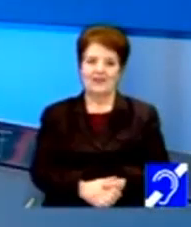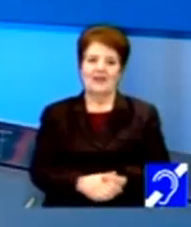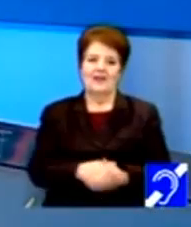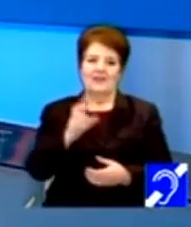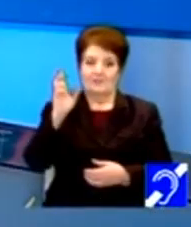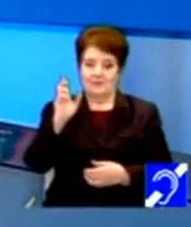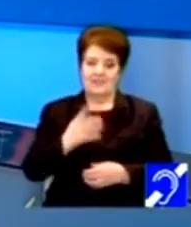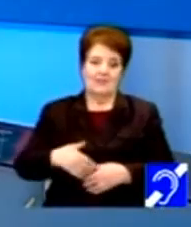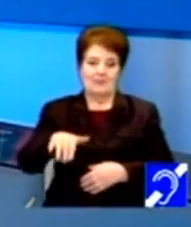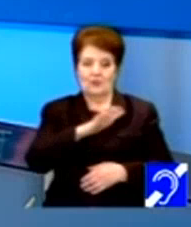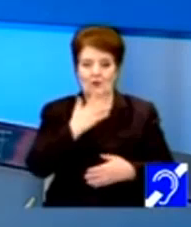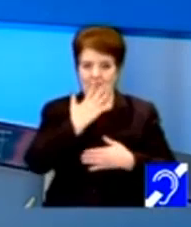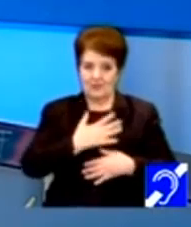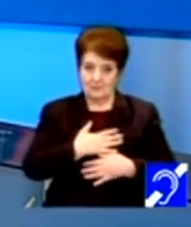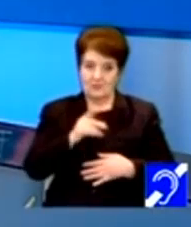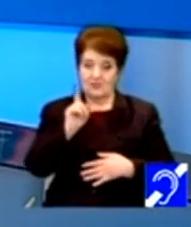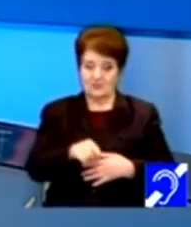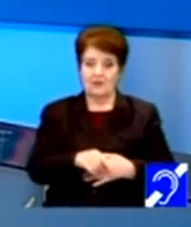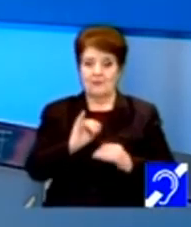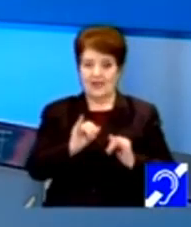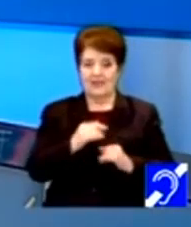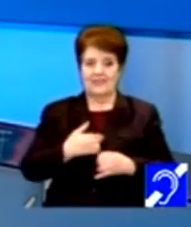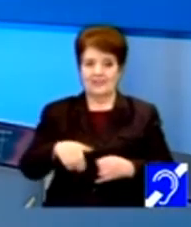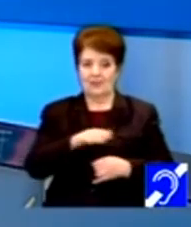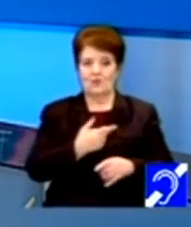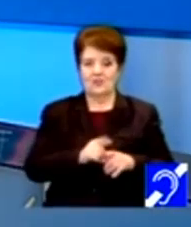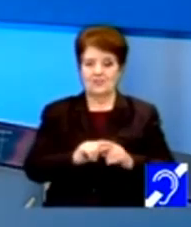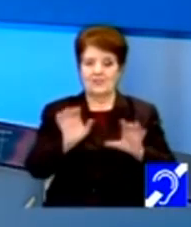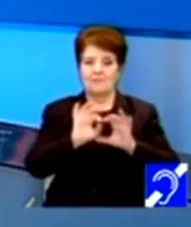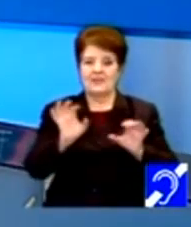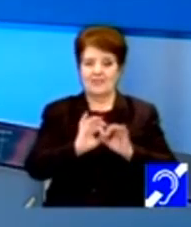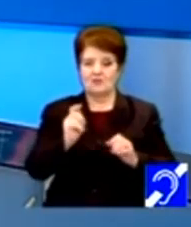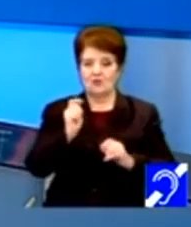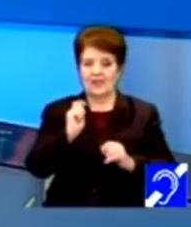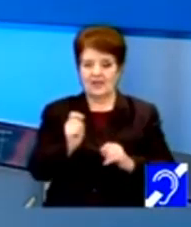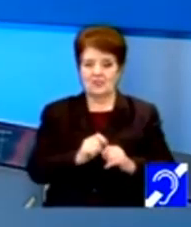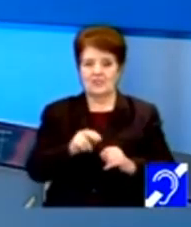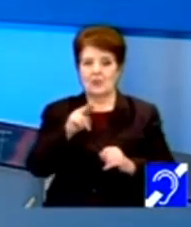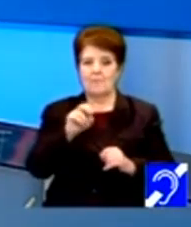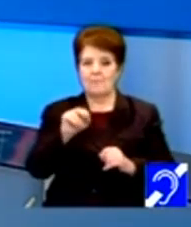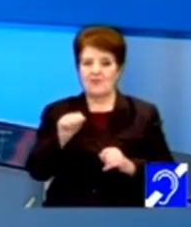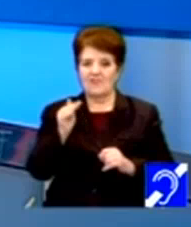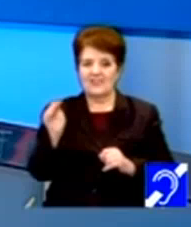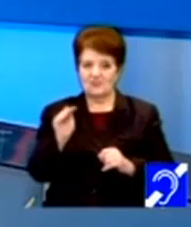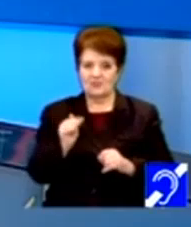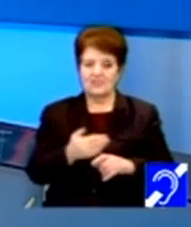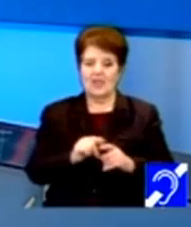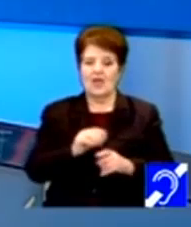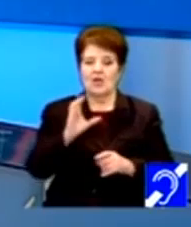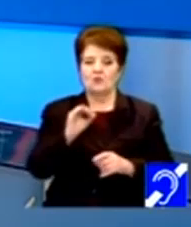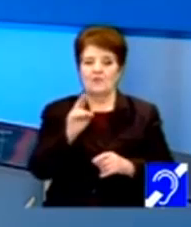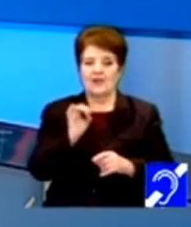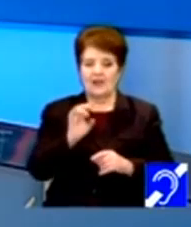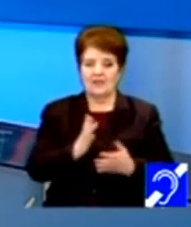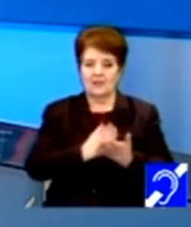Dumnezeu ne iubește pe toți, chiar și pe cei mai răi dintre noi. Acesta a fost mesajul de Crăciun transmis de Papa Francisc. Suveranul pontif a